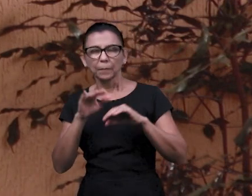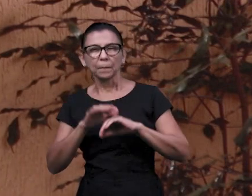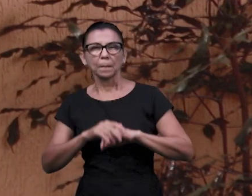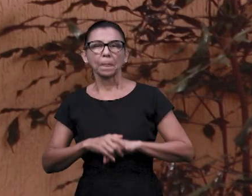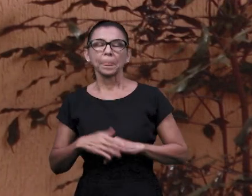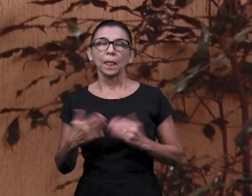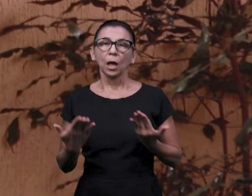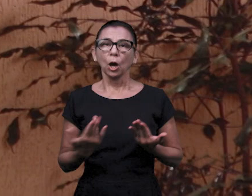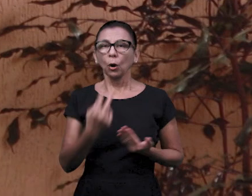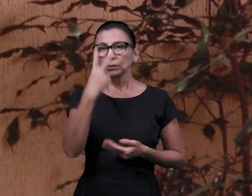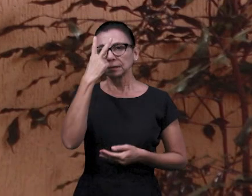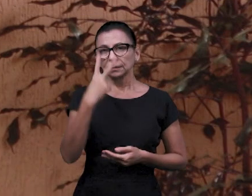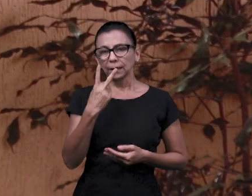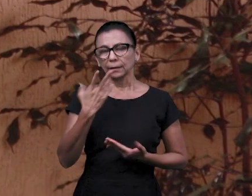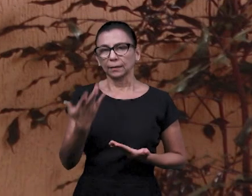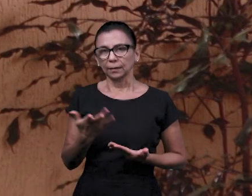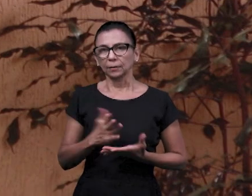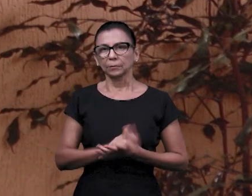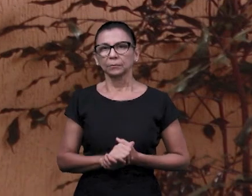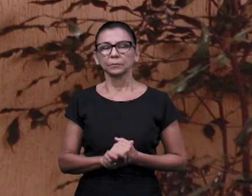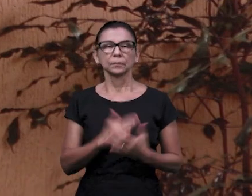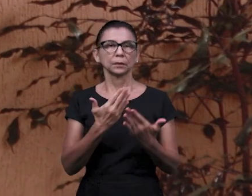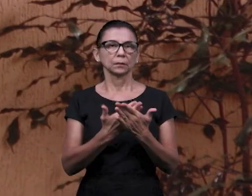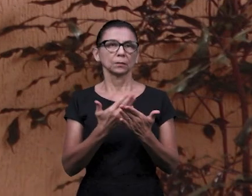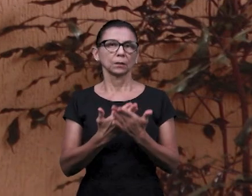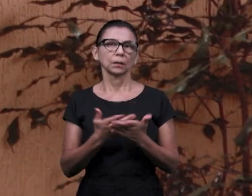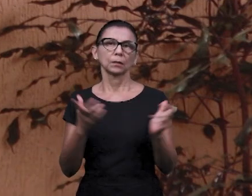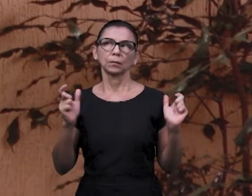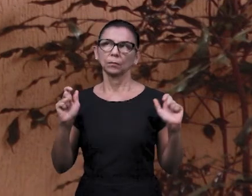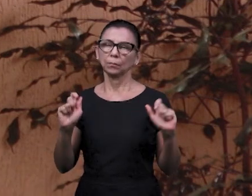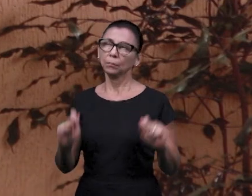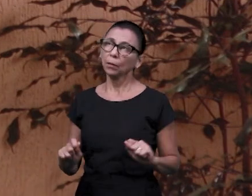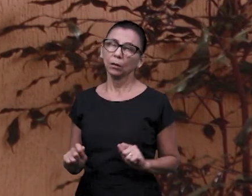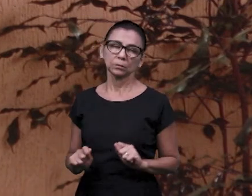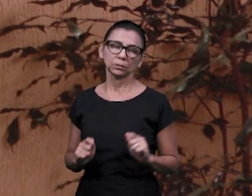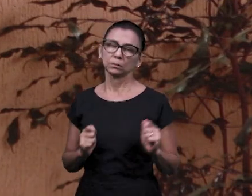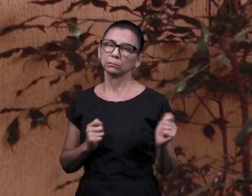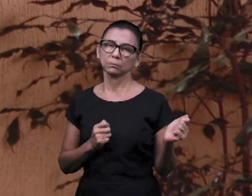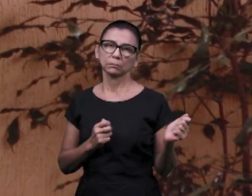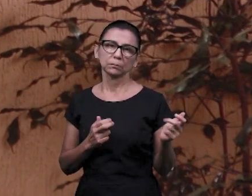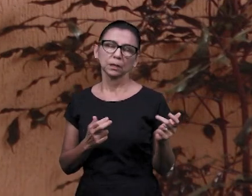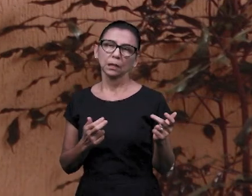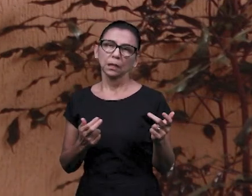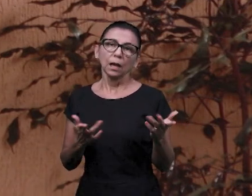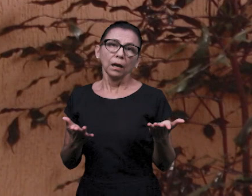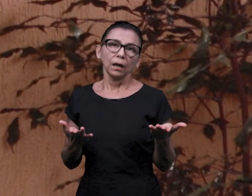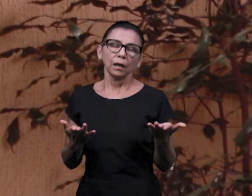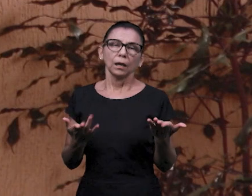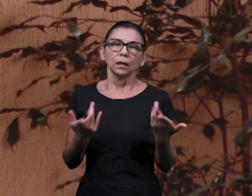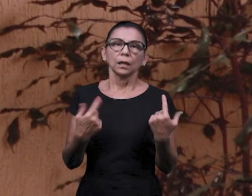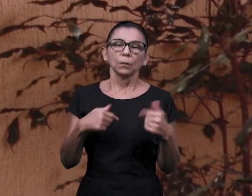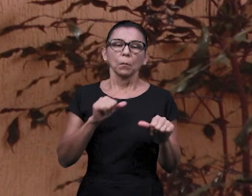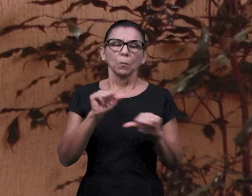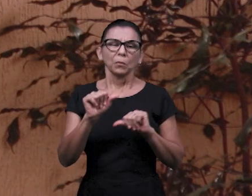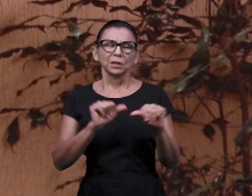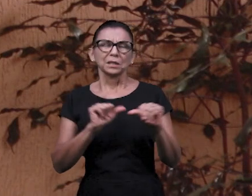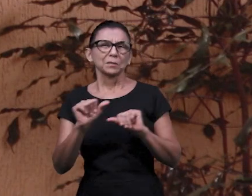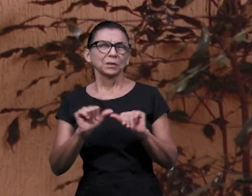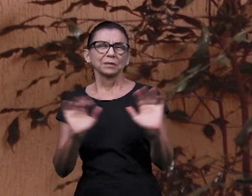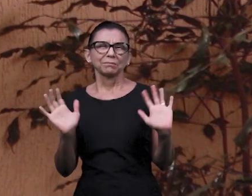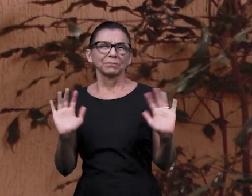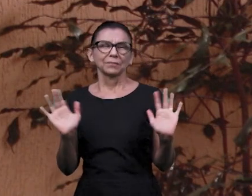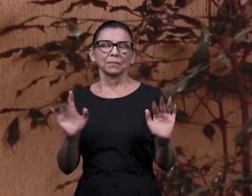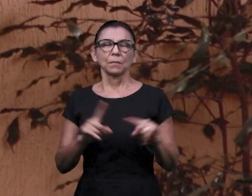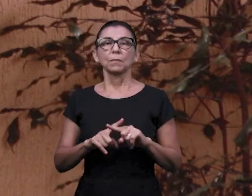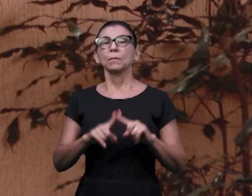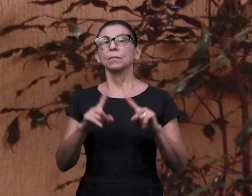déficience. Donc, l'étude, elle peut se passer de cette manière, sans beaucoup de changements,